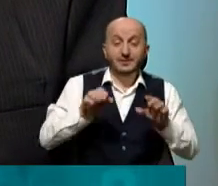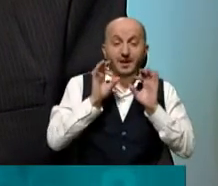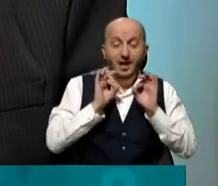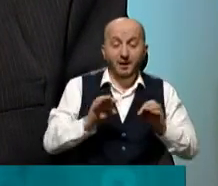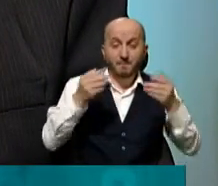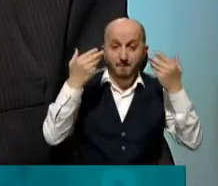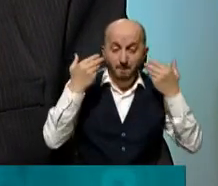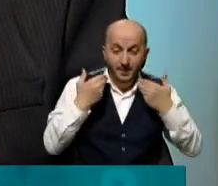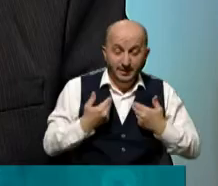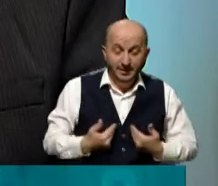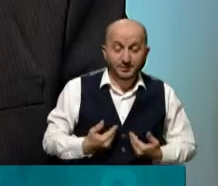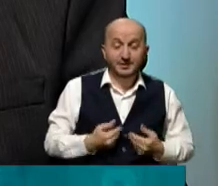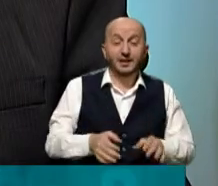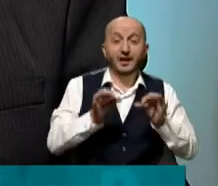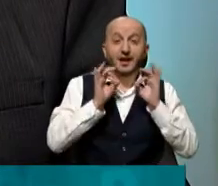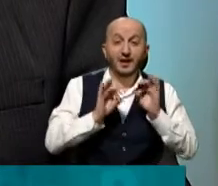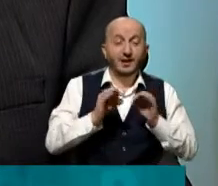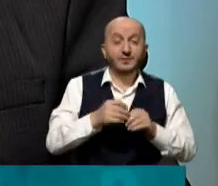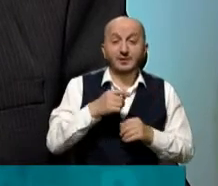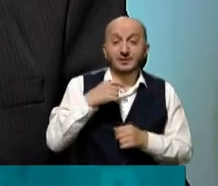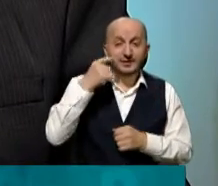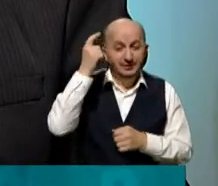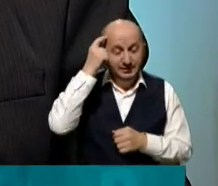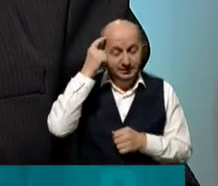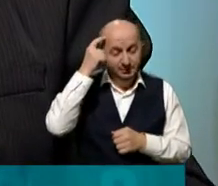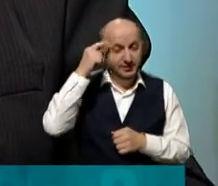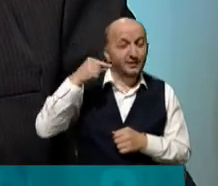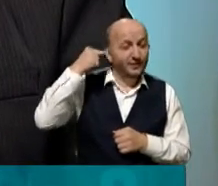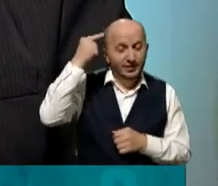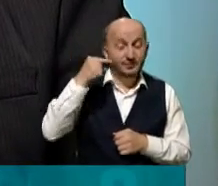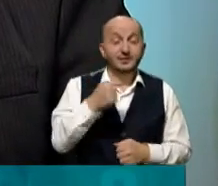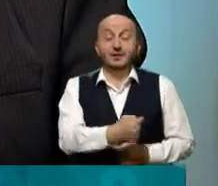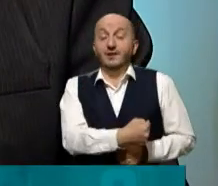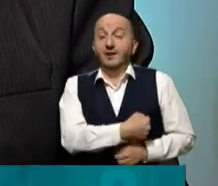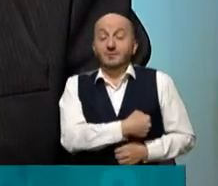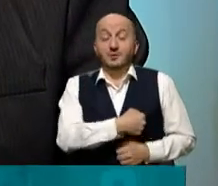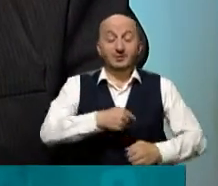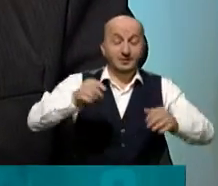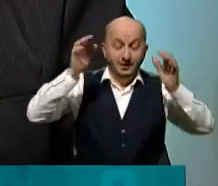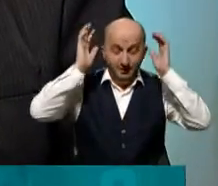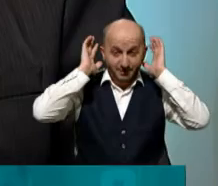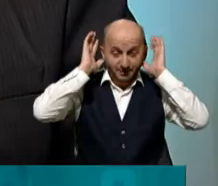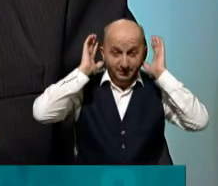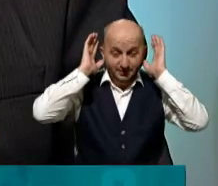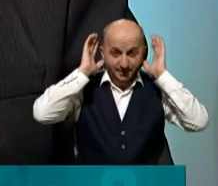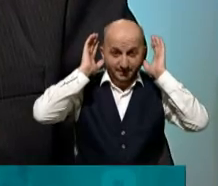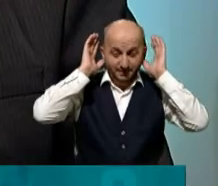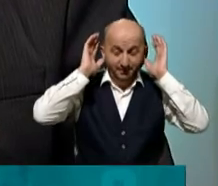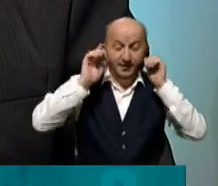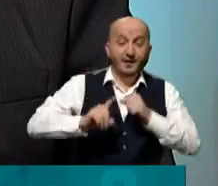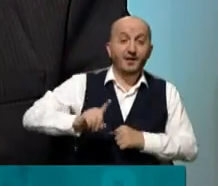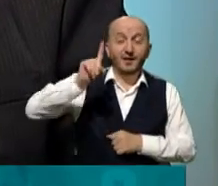bedenimizle hem de zikrimizle, fikrimizle, kalbimizle namazda